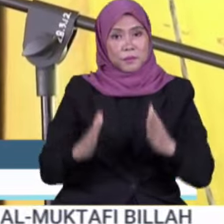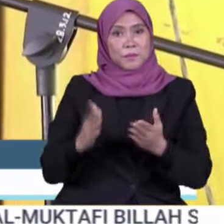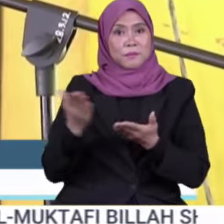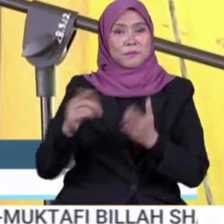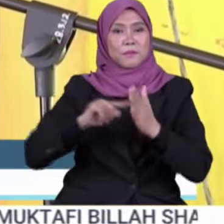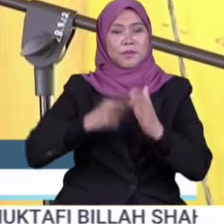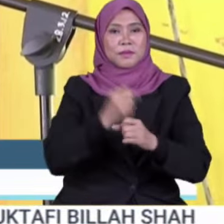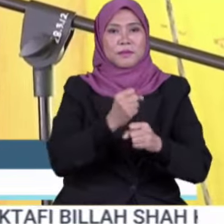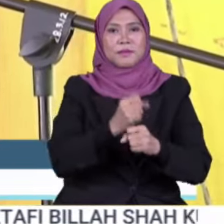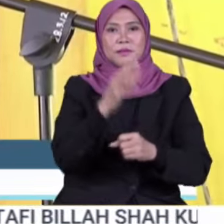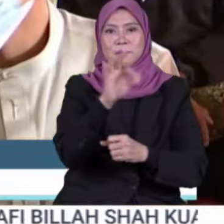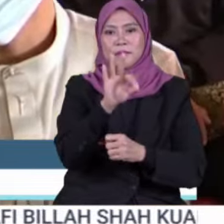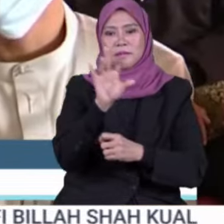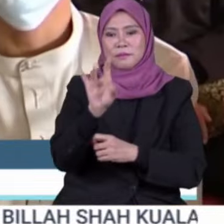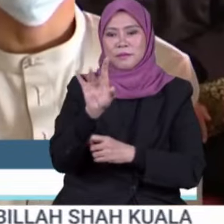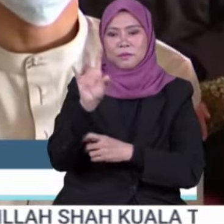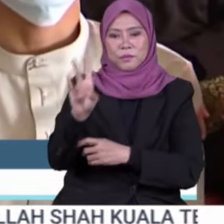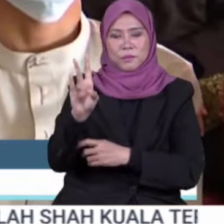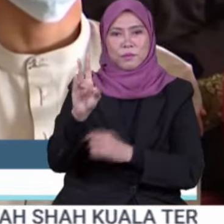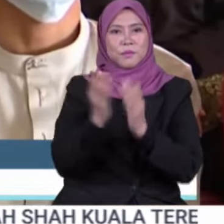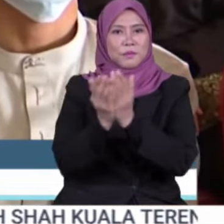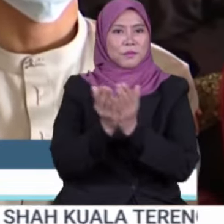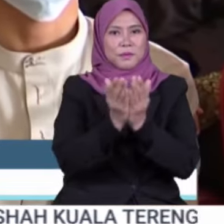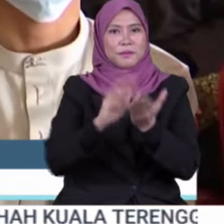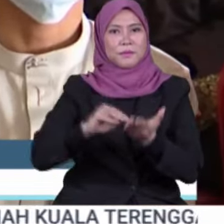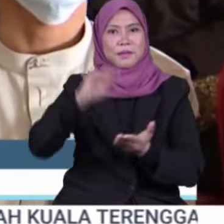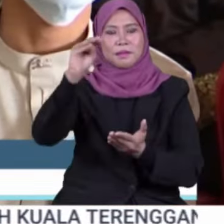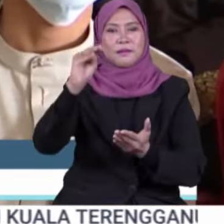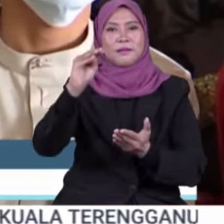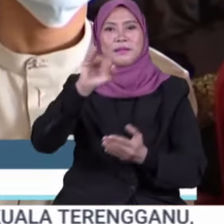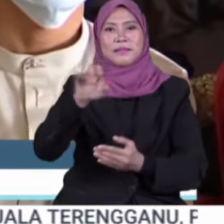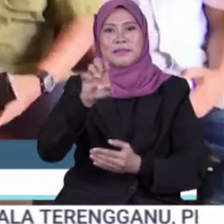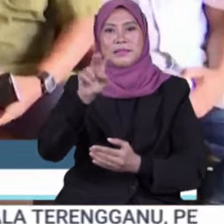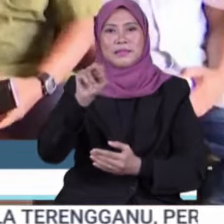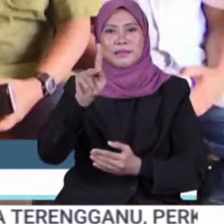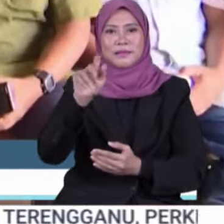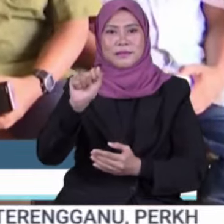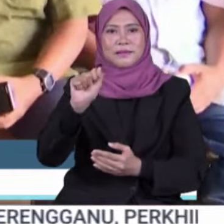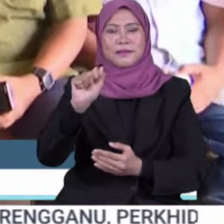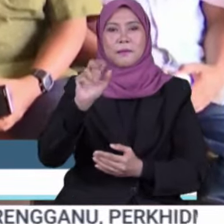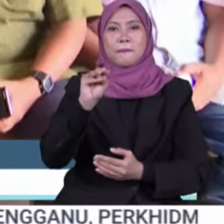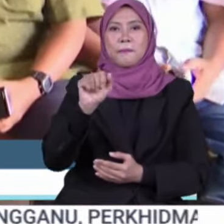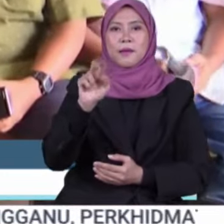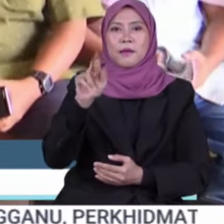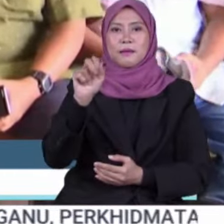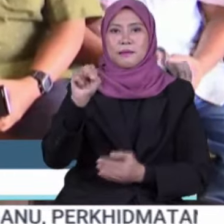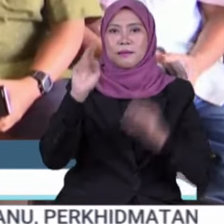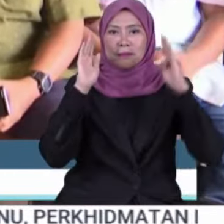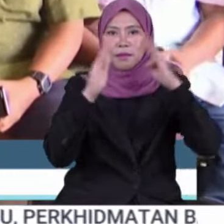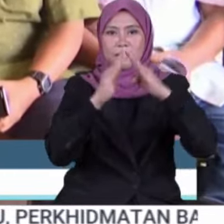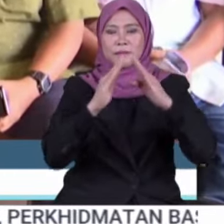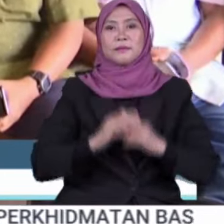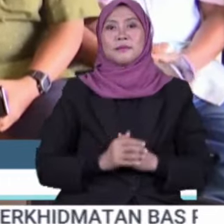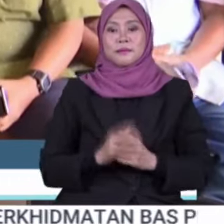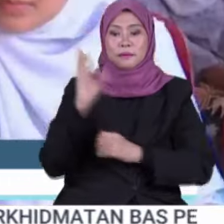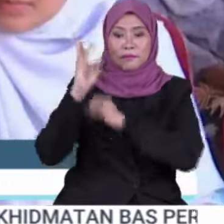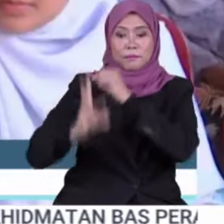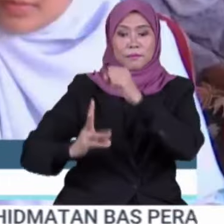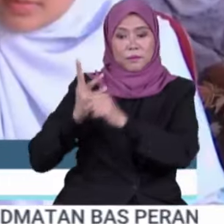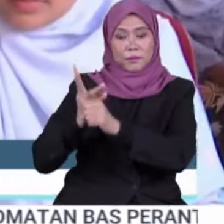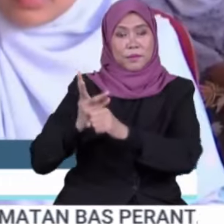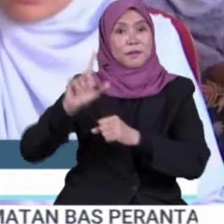pada tahun 1987 di Sekolah Menengah Kebangsaan Jengke II, Maran, Pahang. 6 tahun